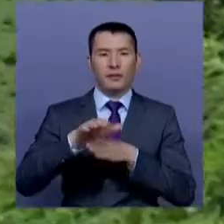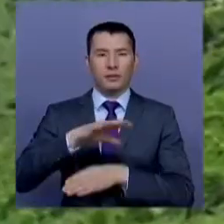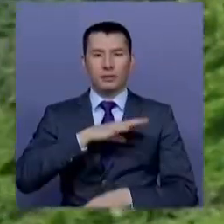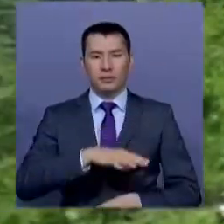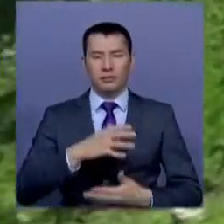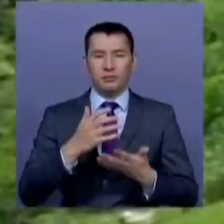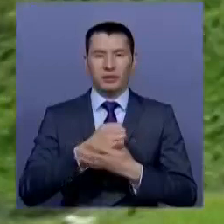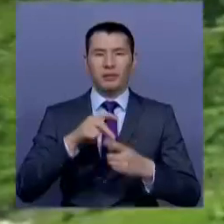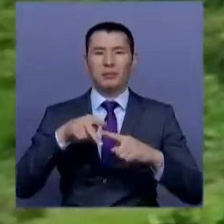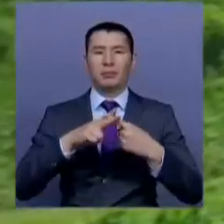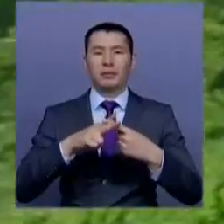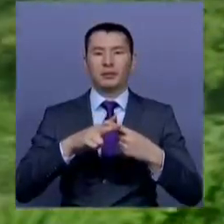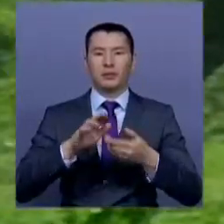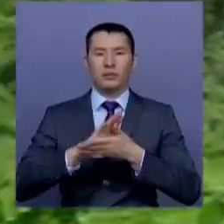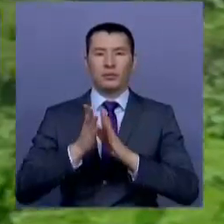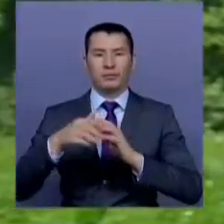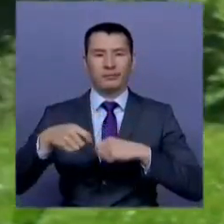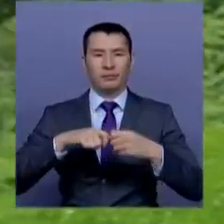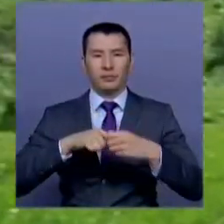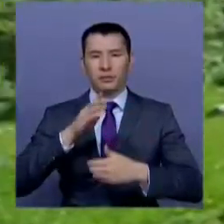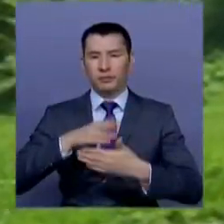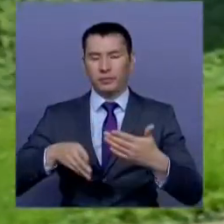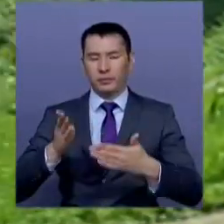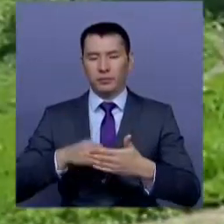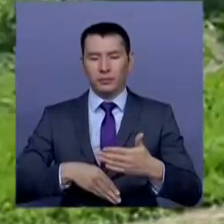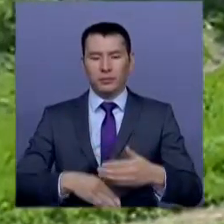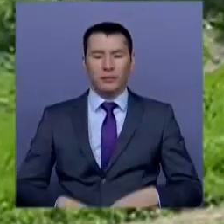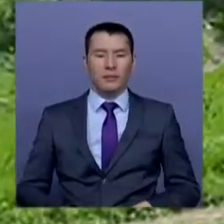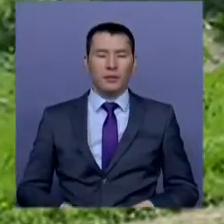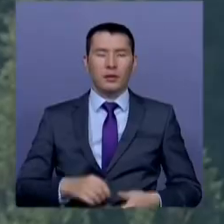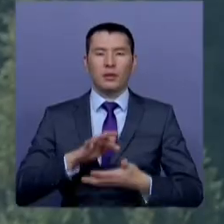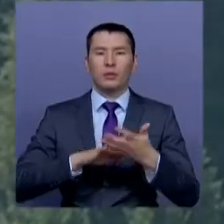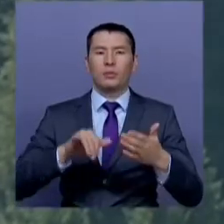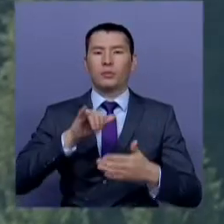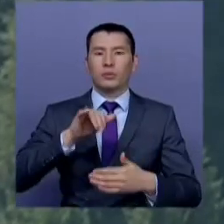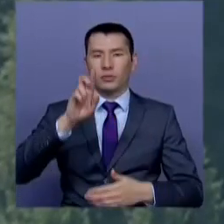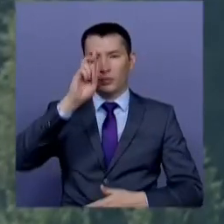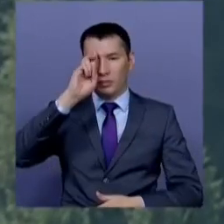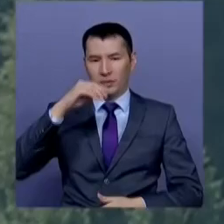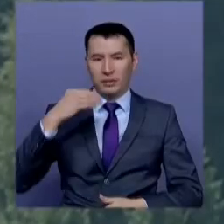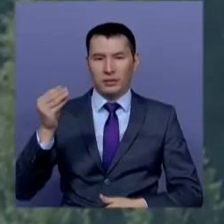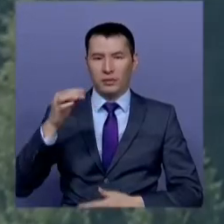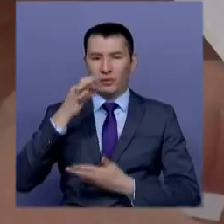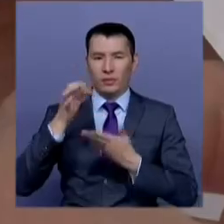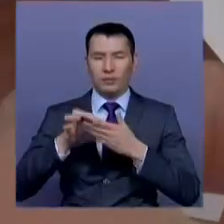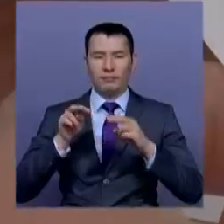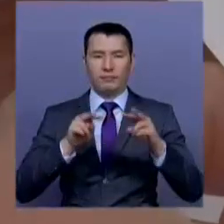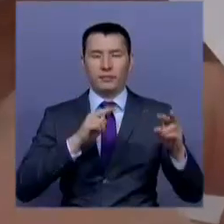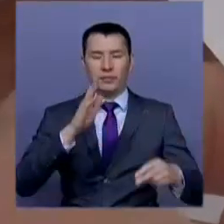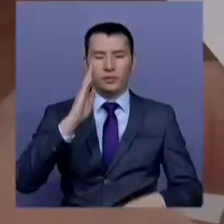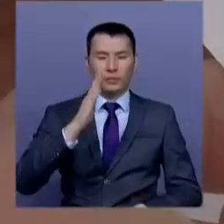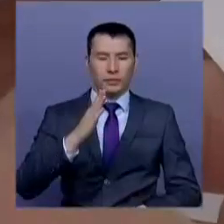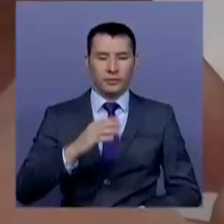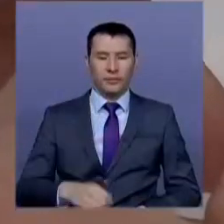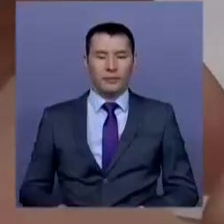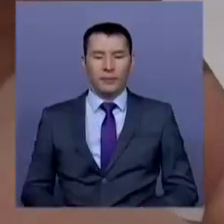первое заседание общественного совета при национальном парке. Городские активисты, экологи, ученые и эксперты обсудили развитие экотуризма в стране.